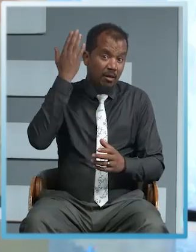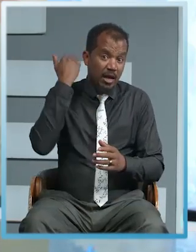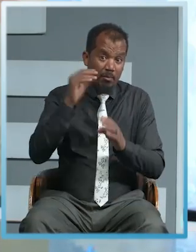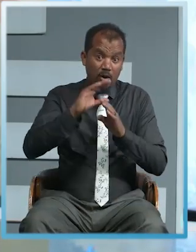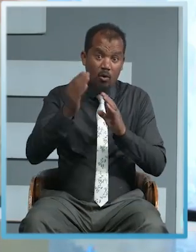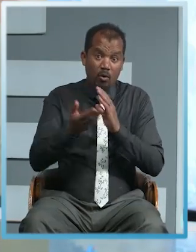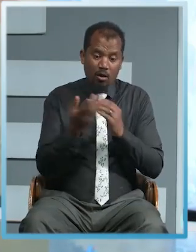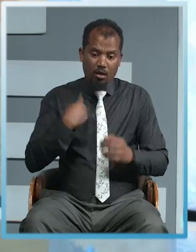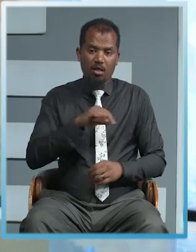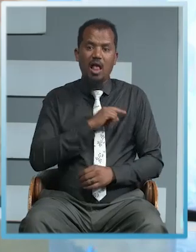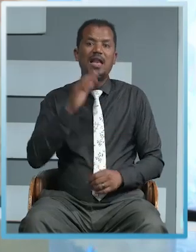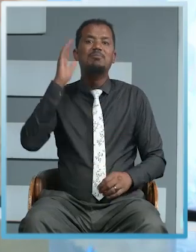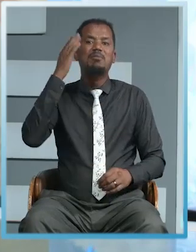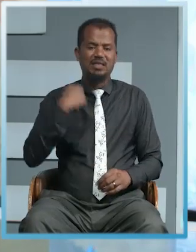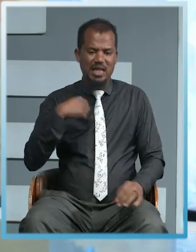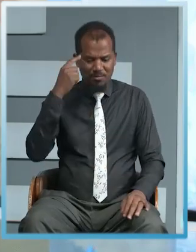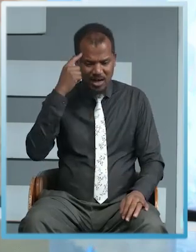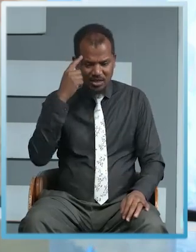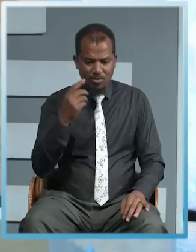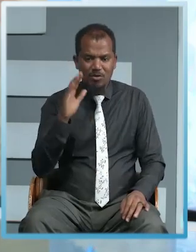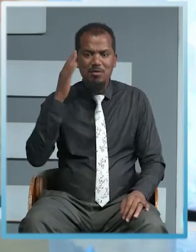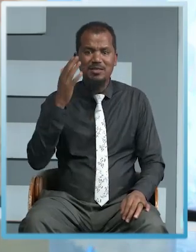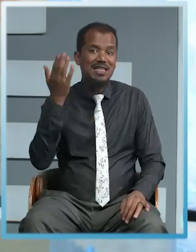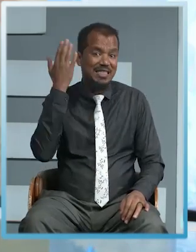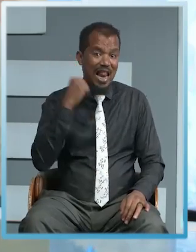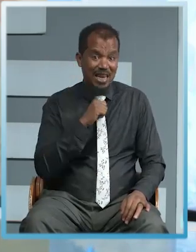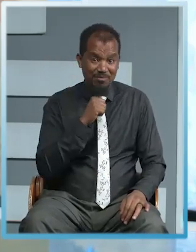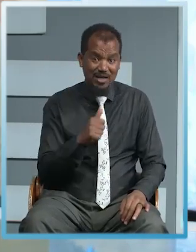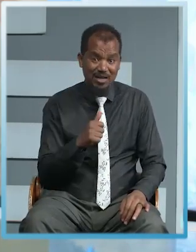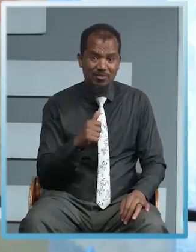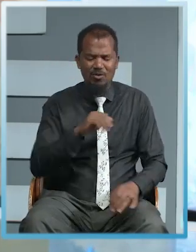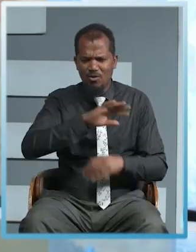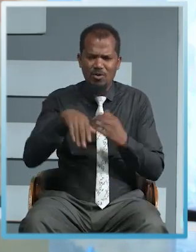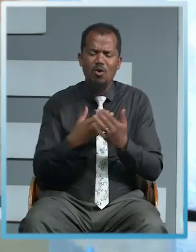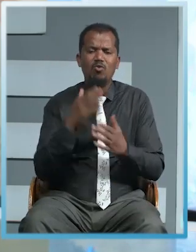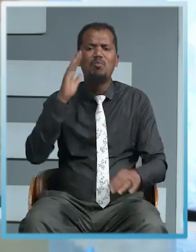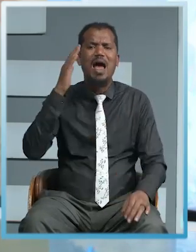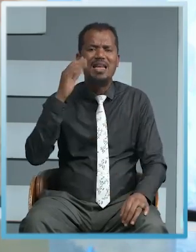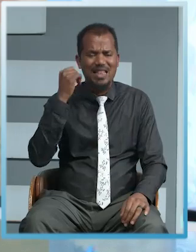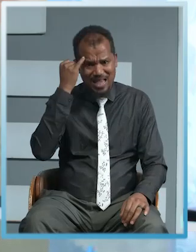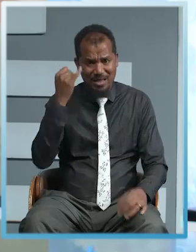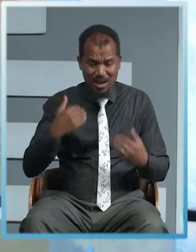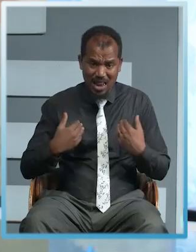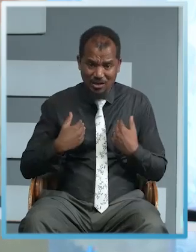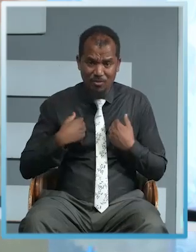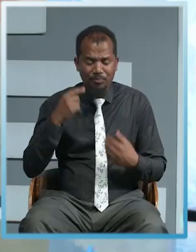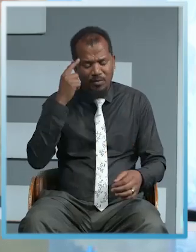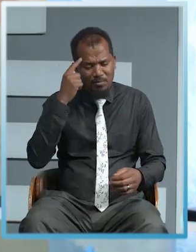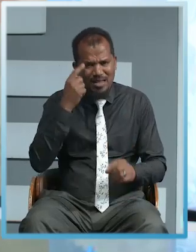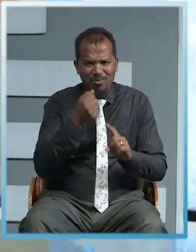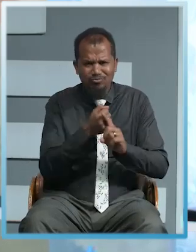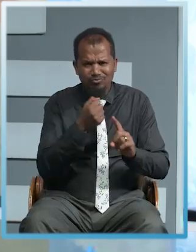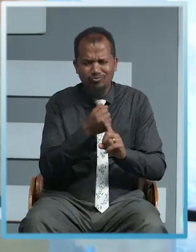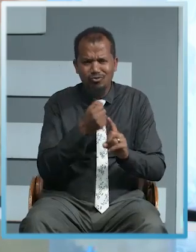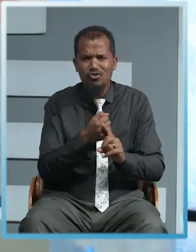በነበረው ሁኔታ እኛንም ይመስል ይሄኛ ምናስበው ነገር ይመስል ስላልነበረ ለሁሉም አይነት ሐሳብ ላላቸው በሐሳብ